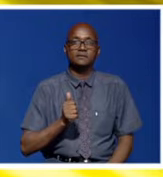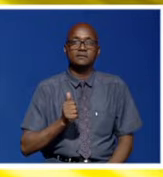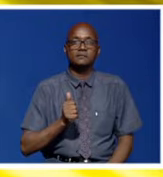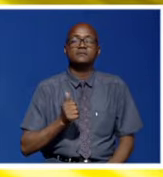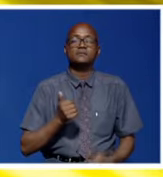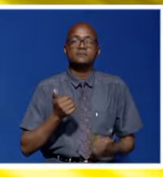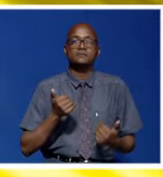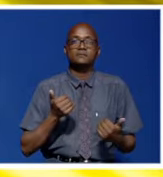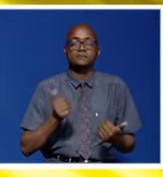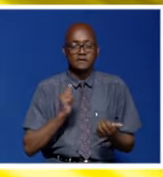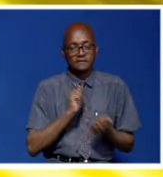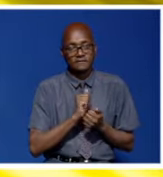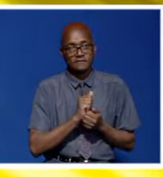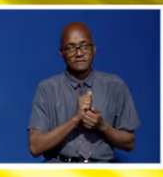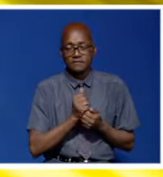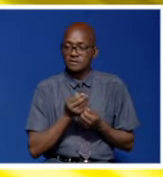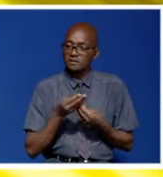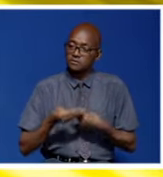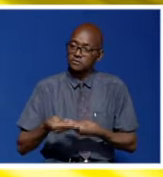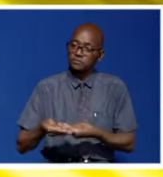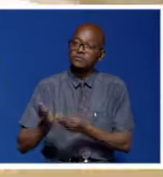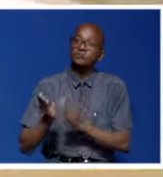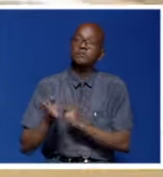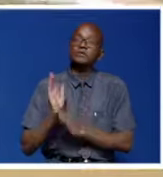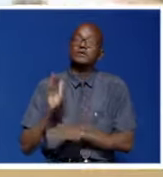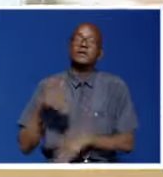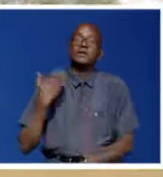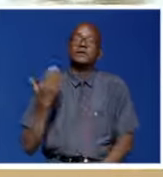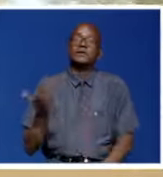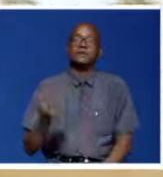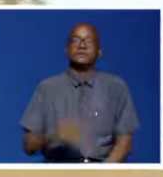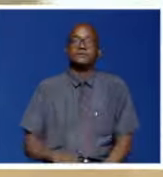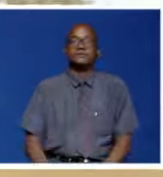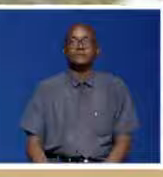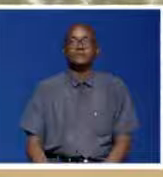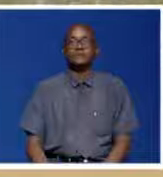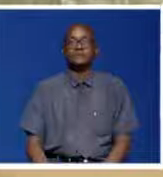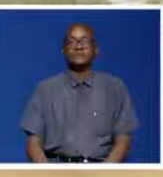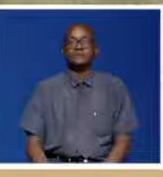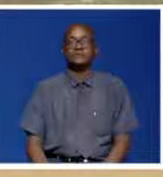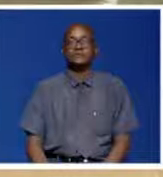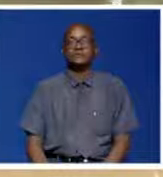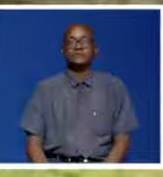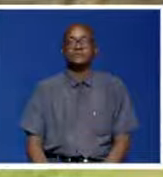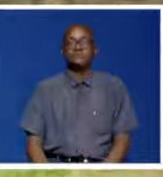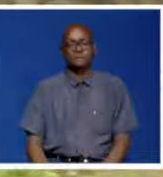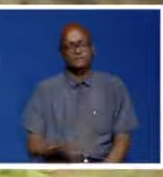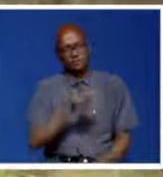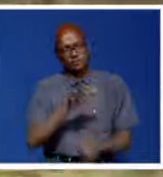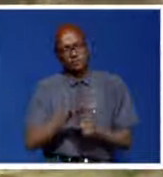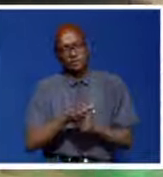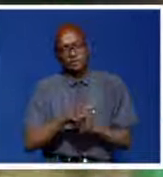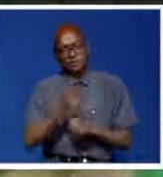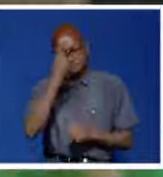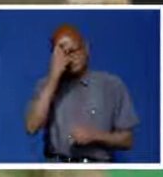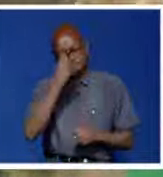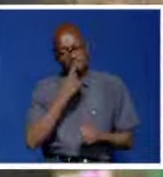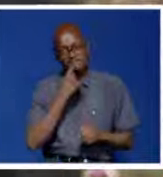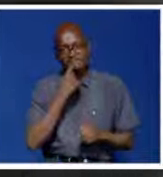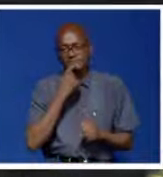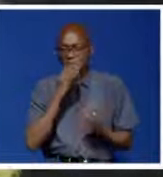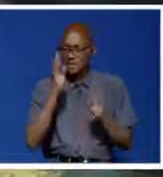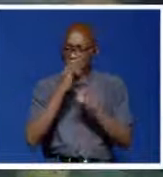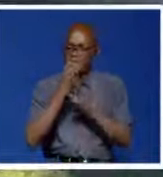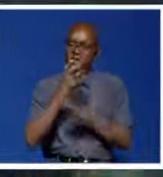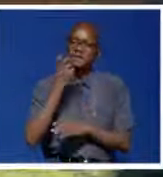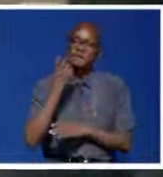ataanza kutuma vifaa vinavyohitajika kuanzia kesho. Wakati wengi wanaendelea kukuna kichwa kijiuliza kulikoni hali